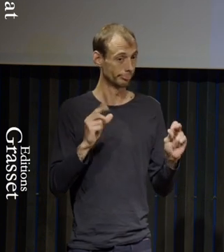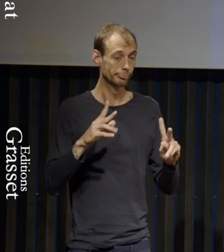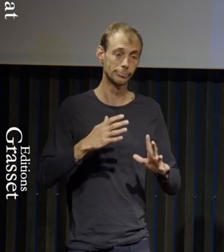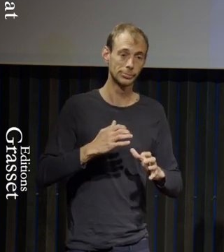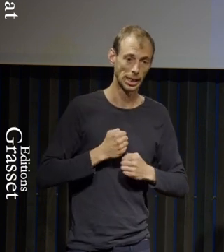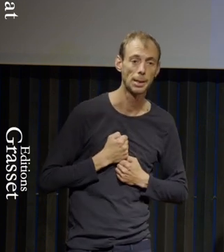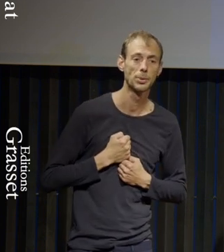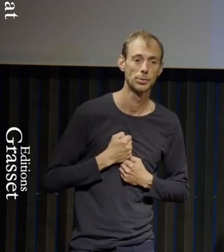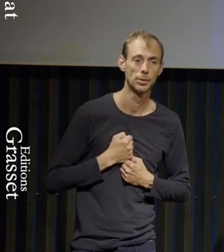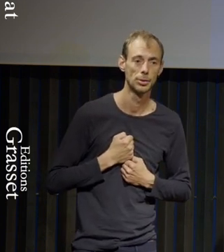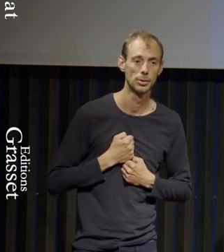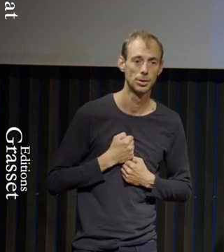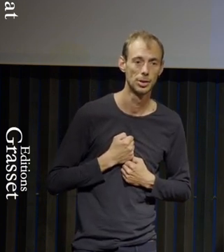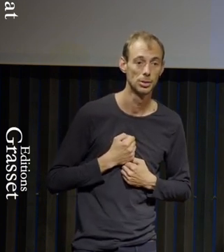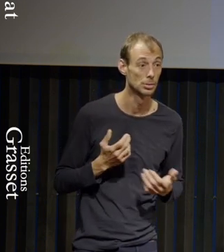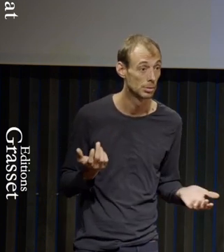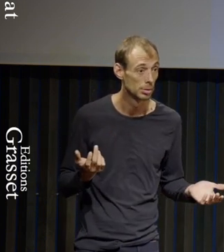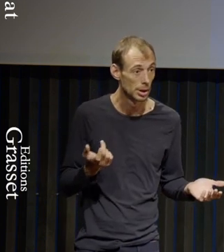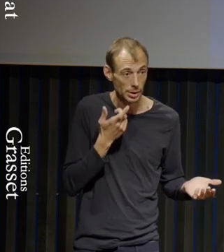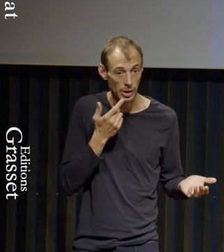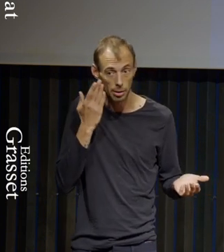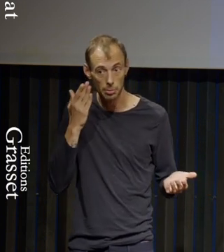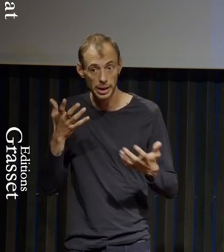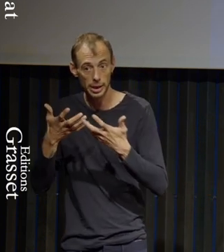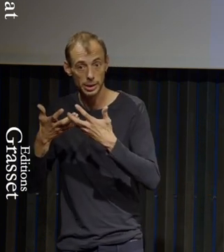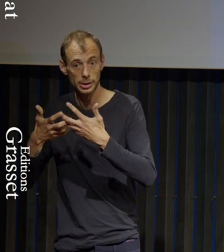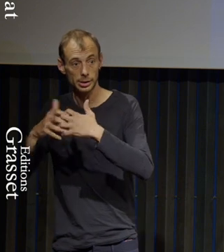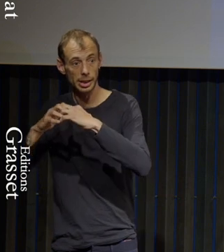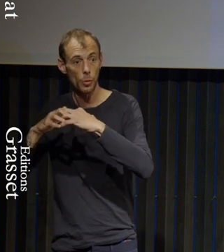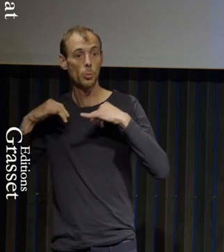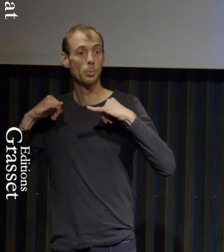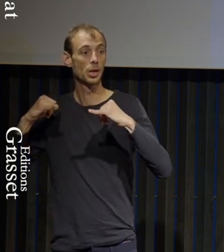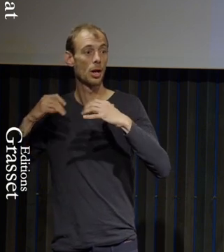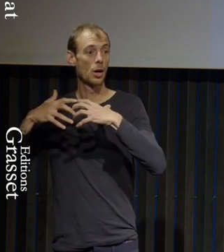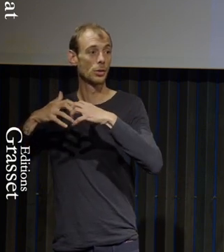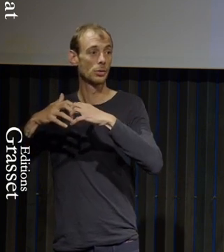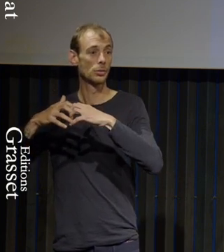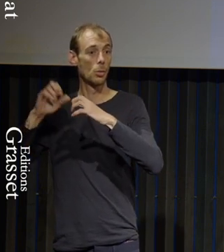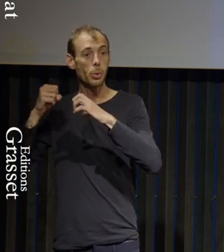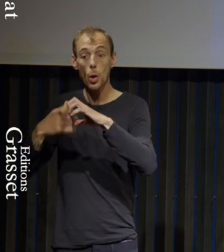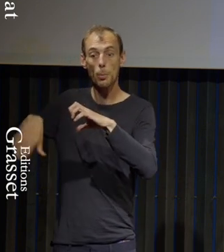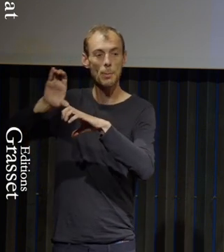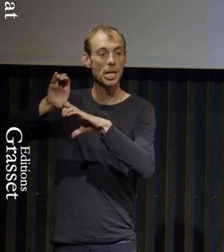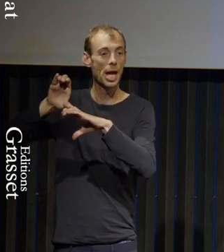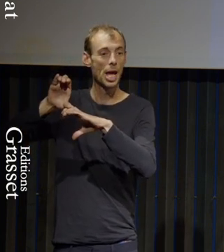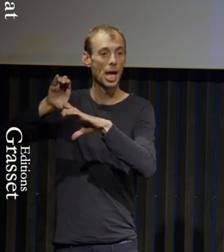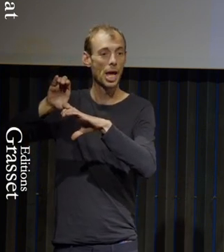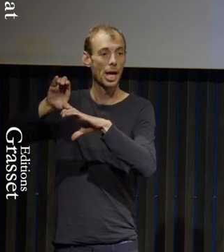en augmentant encore la puissance des êtres humains, nous payerons ce